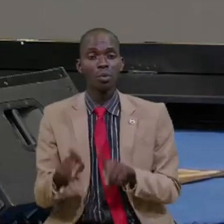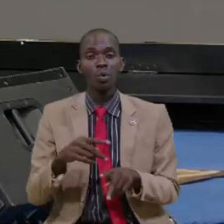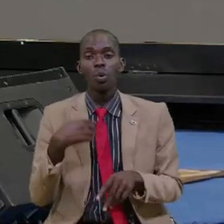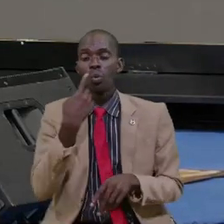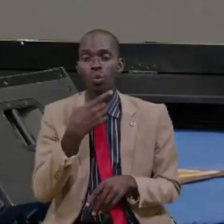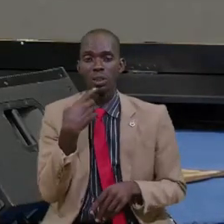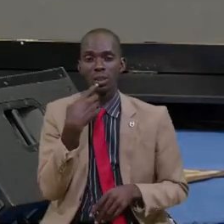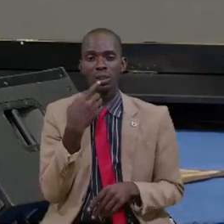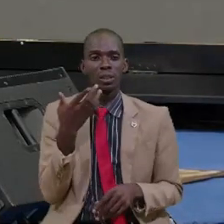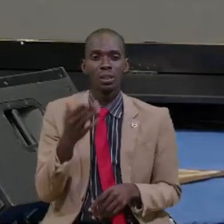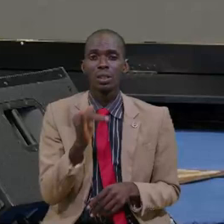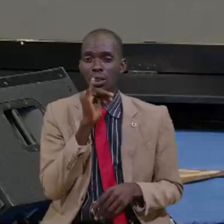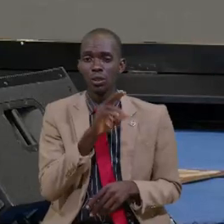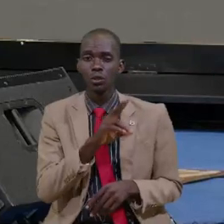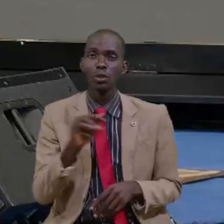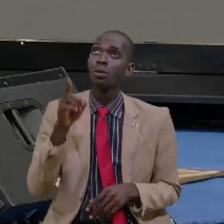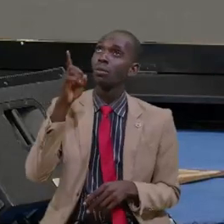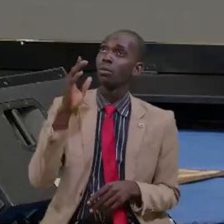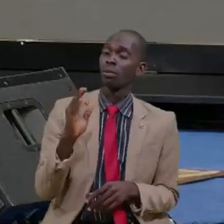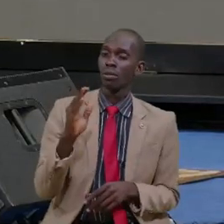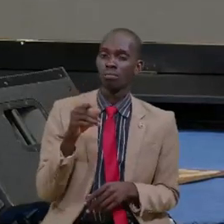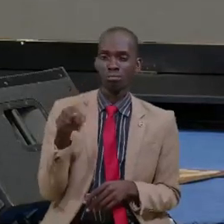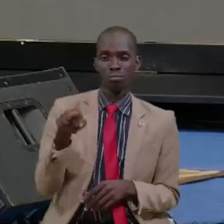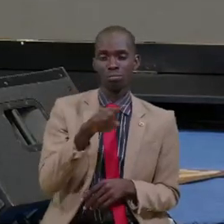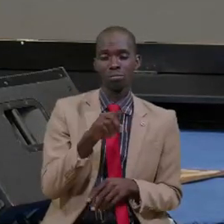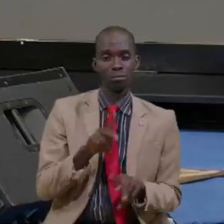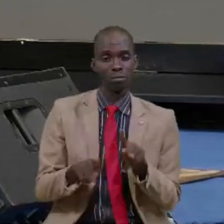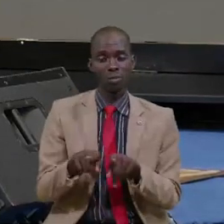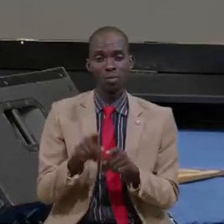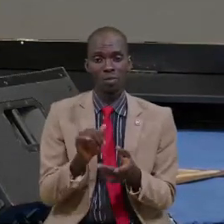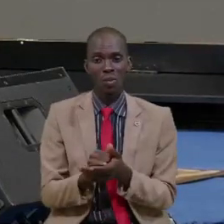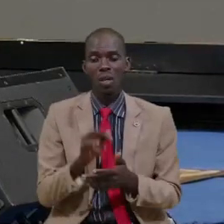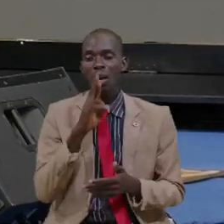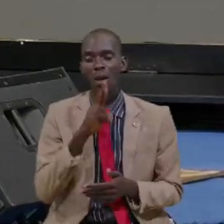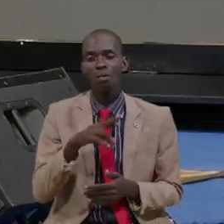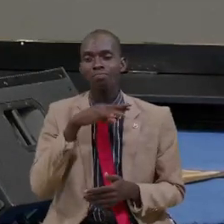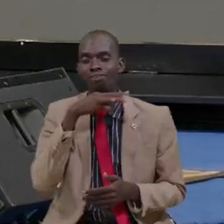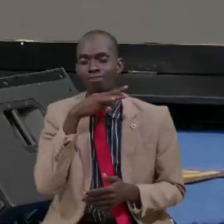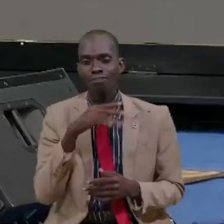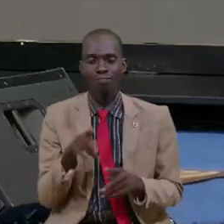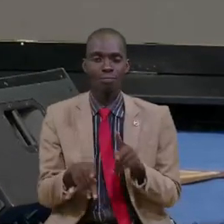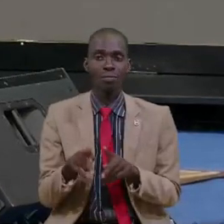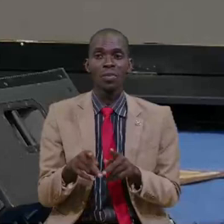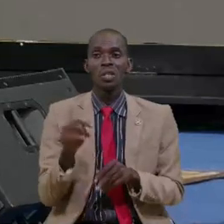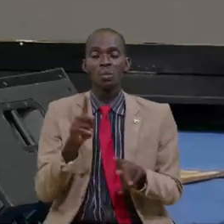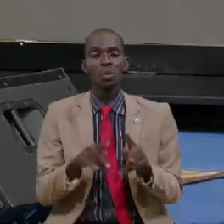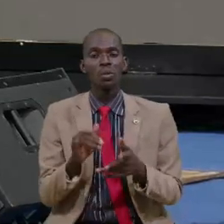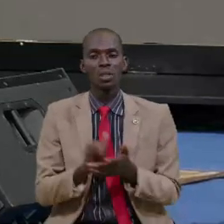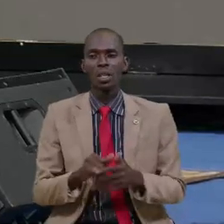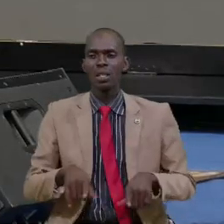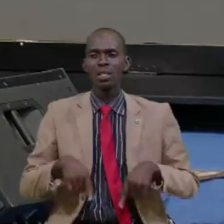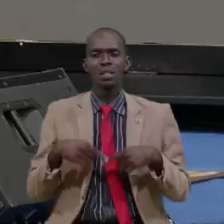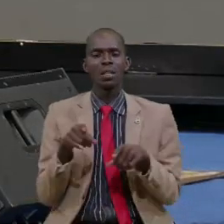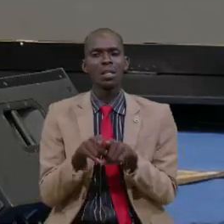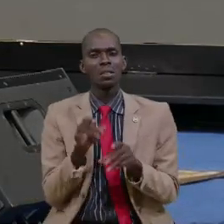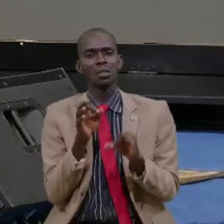Ils se sont corrompus. Ceux qui disent qu'il n'y a pas Dieu, ils sont corrompus. Ceux qui vivent comme